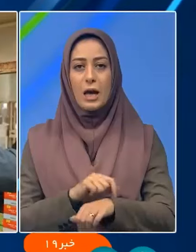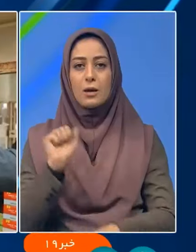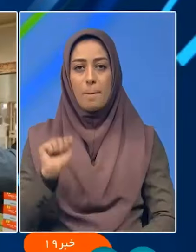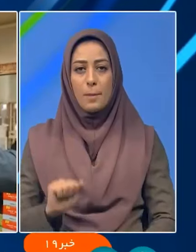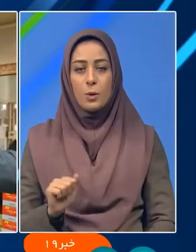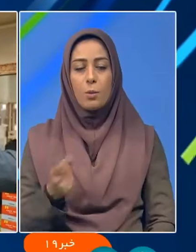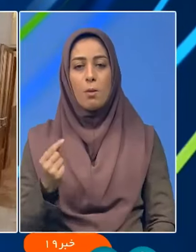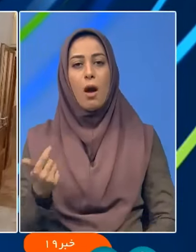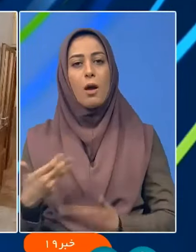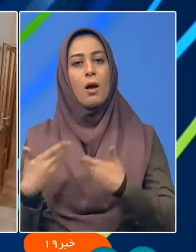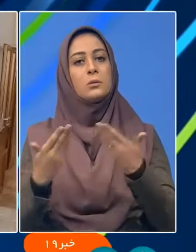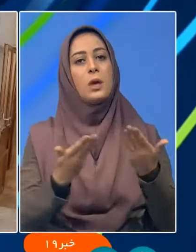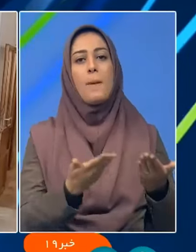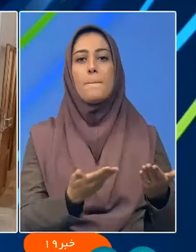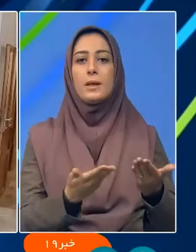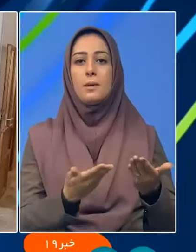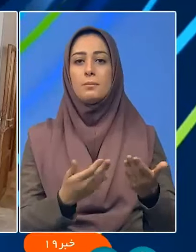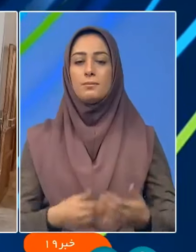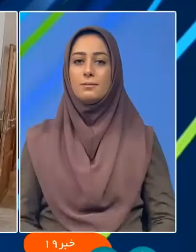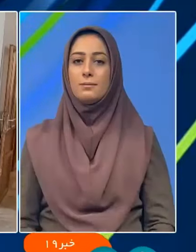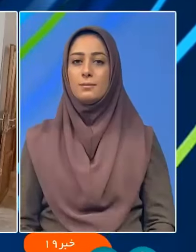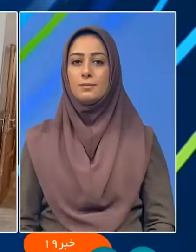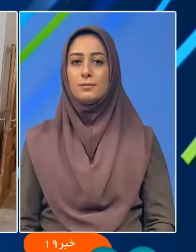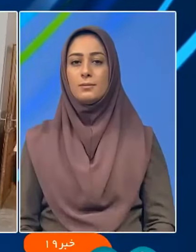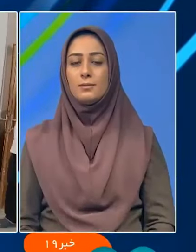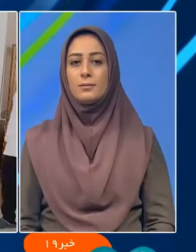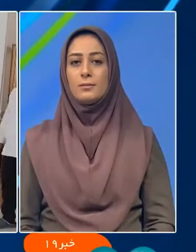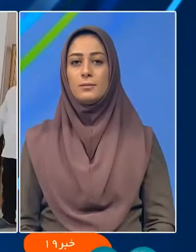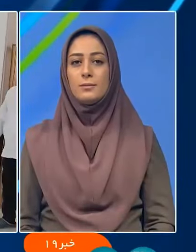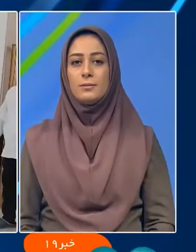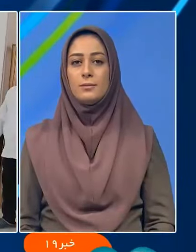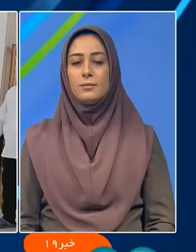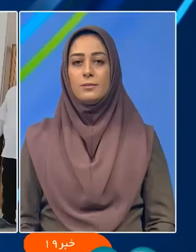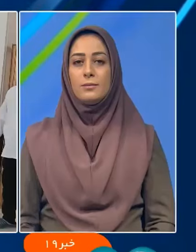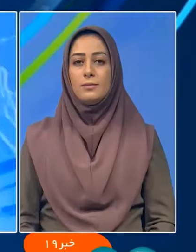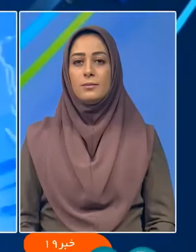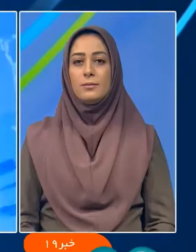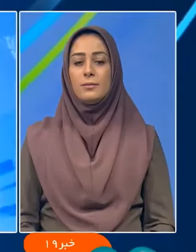خدمتشون تقدیم میکنیم. محمد صدیقیان، خبرگزاری صدا و سیما، خانسار.